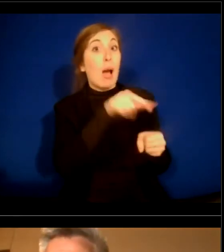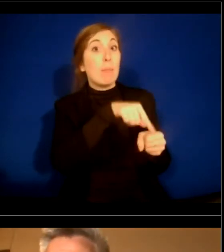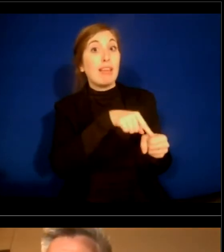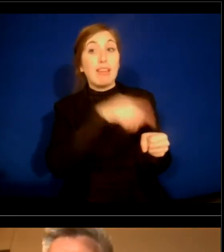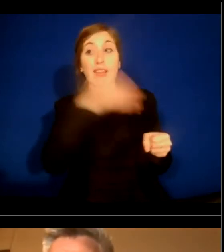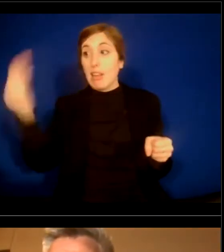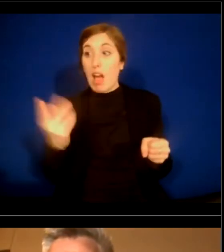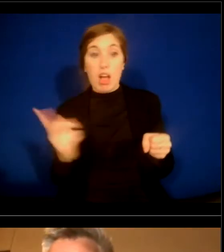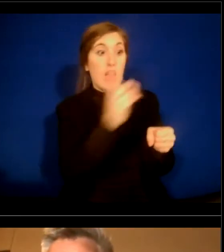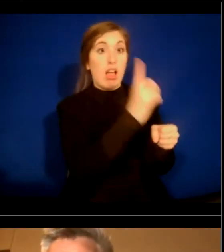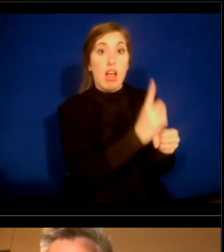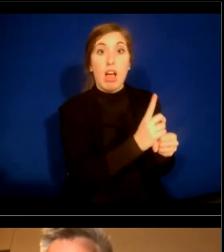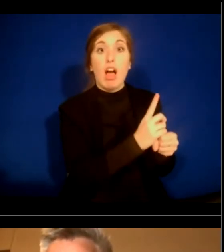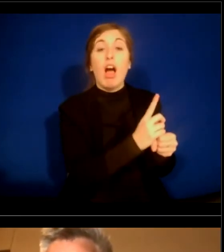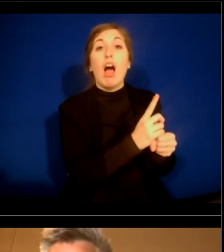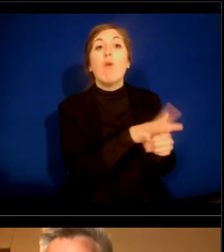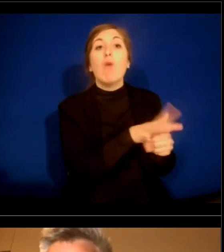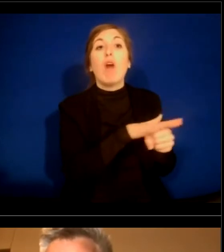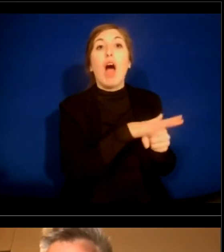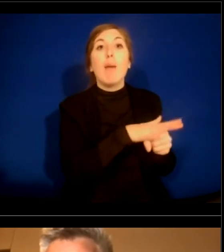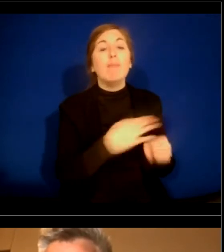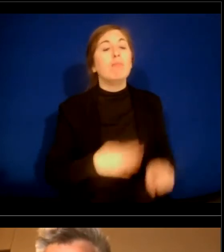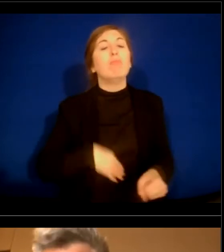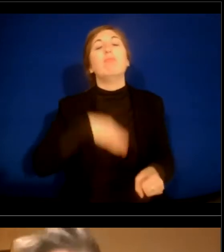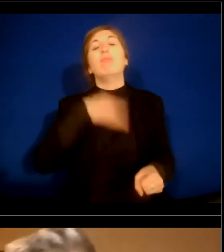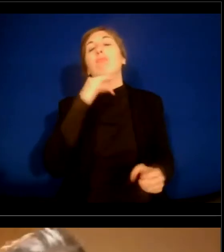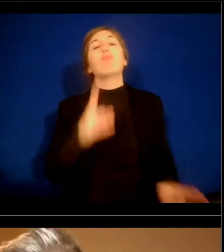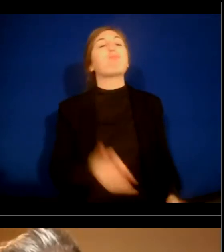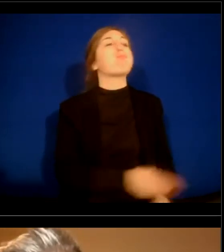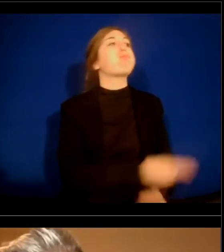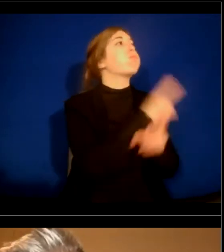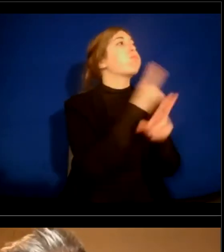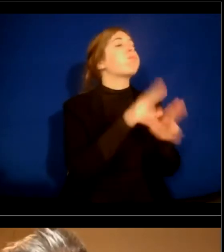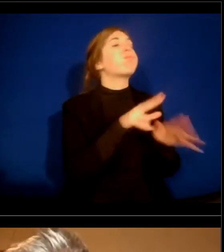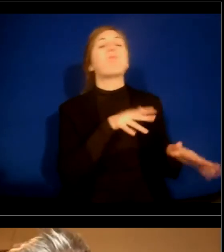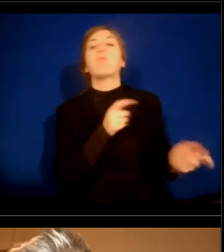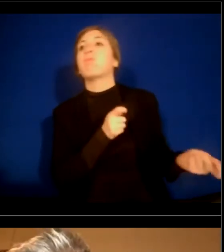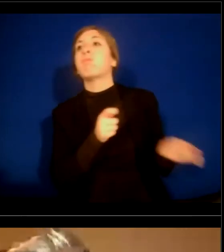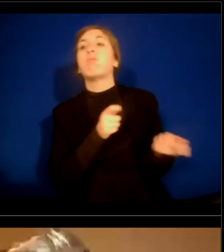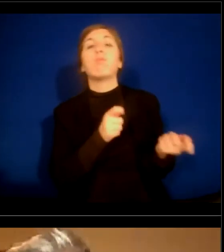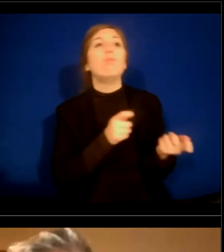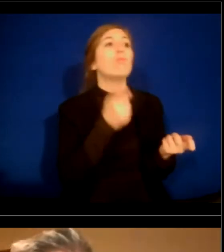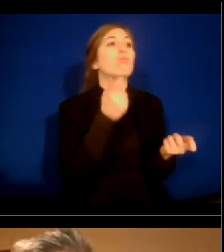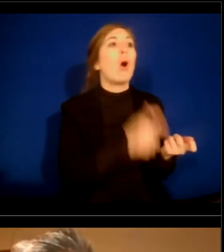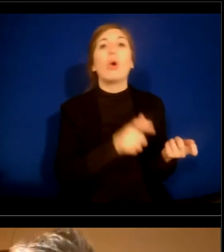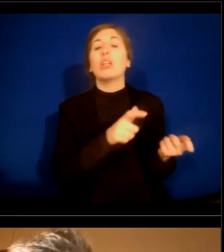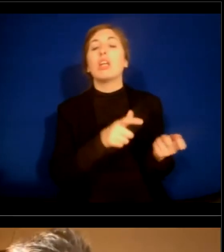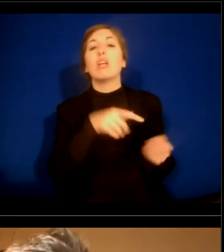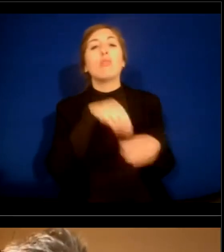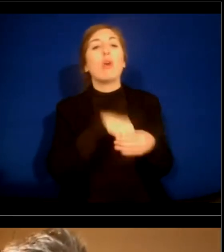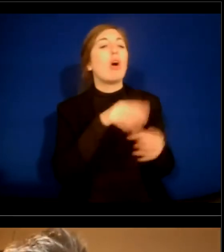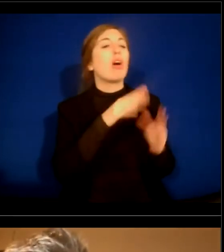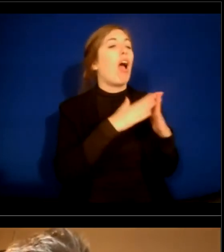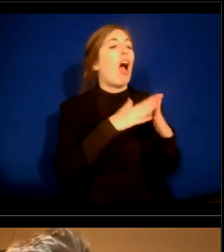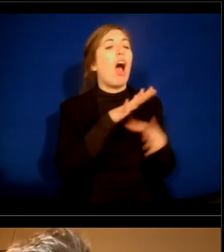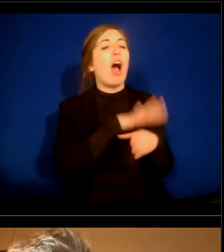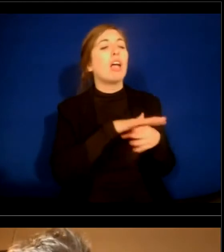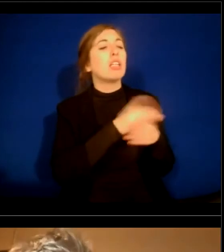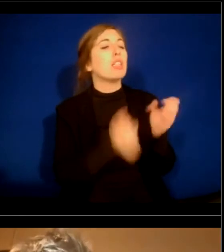d'uscita immediata, non ce la faccio più perché in casa saltano alcune dinamiche,